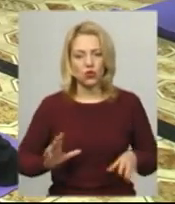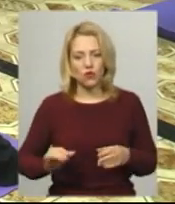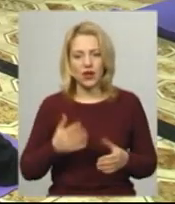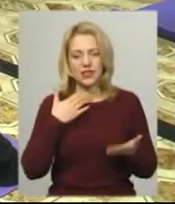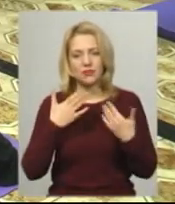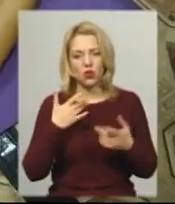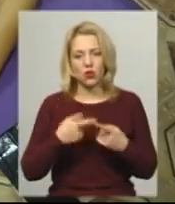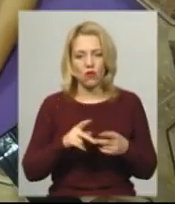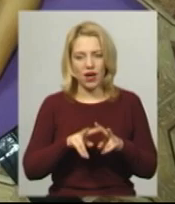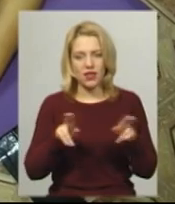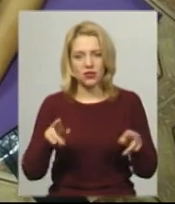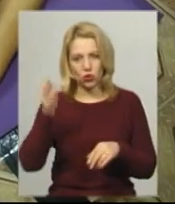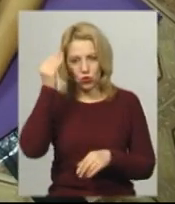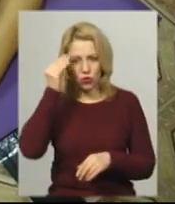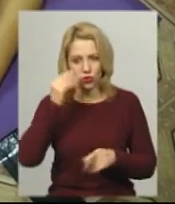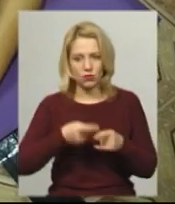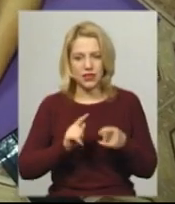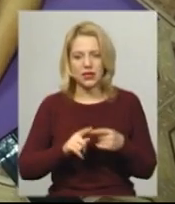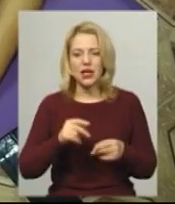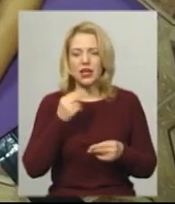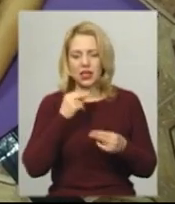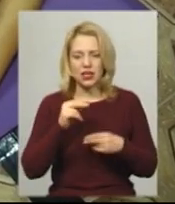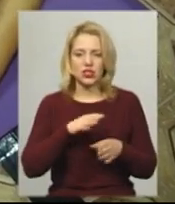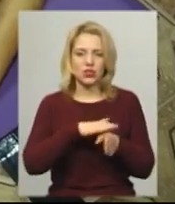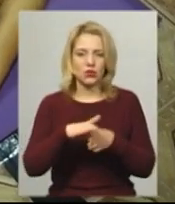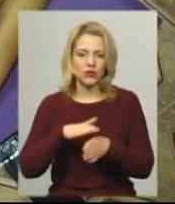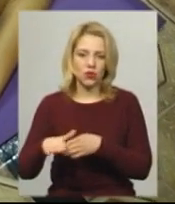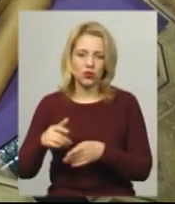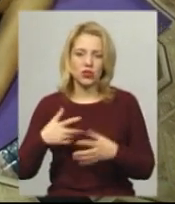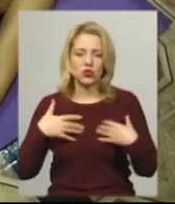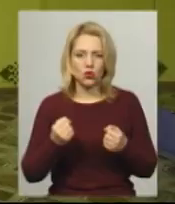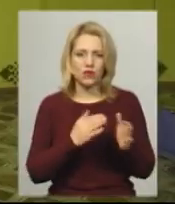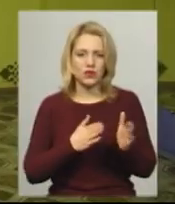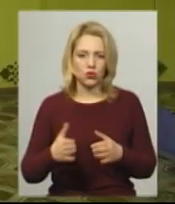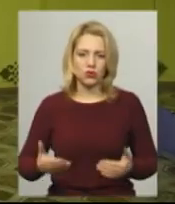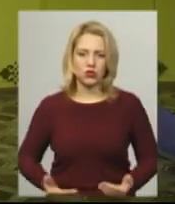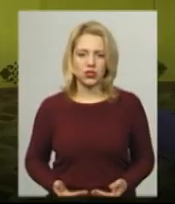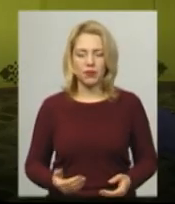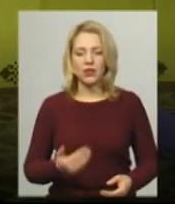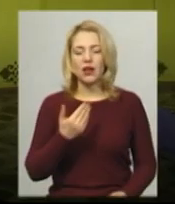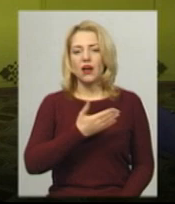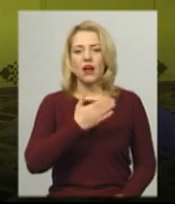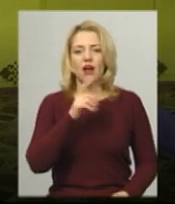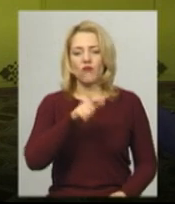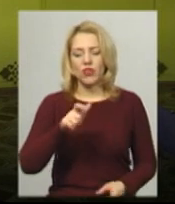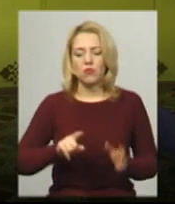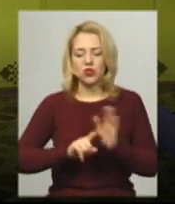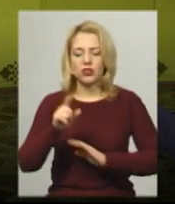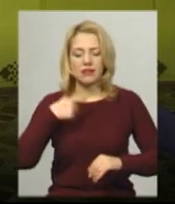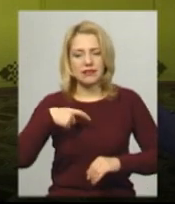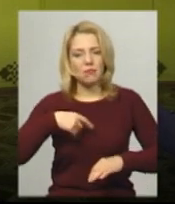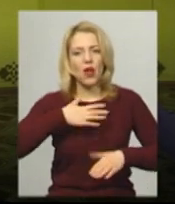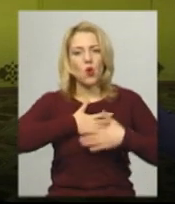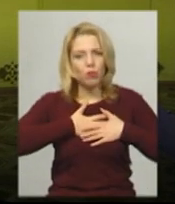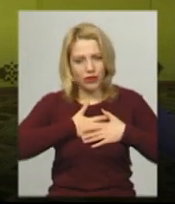з однодумицями – найкращий метод дотримуватися здорового способу життя, розповідає Олена Яновицька. Вони починають себе любити, не боротися з